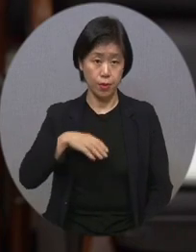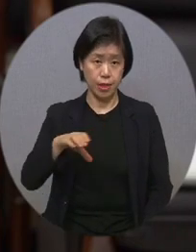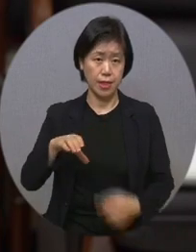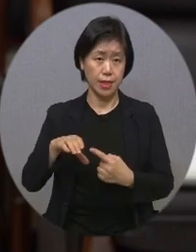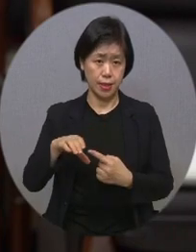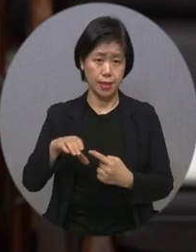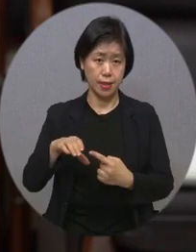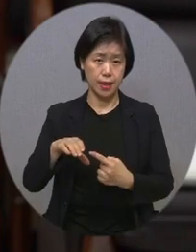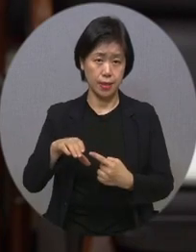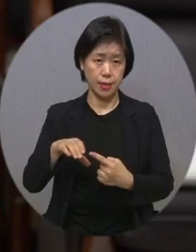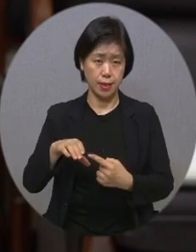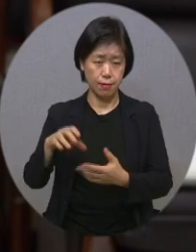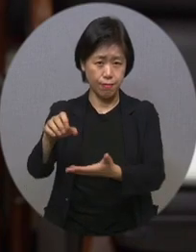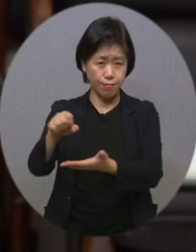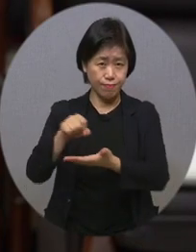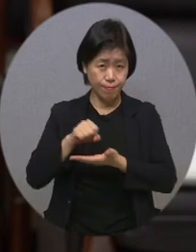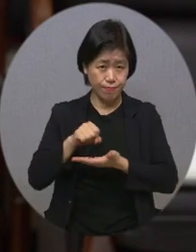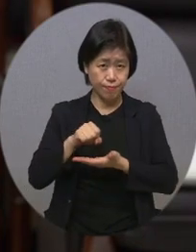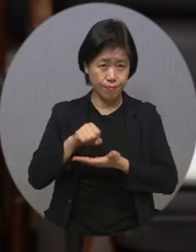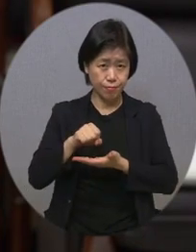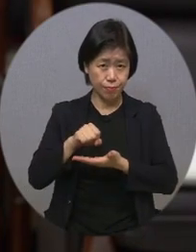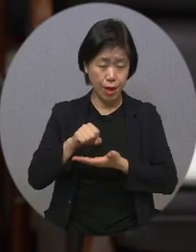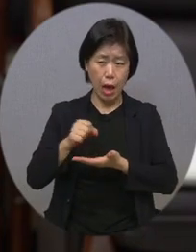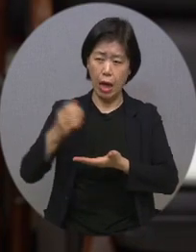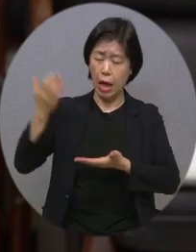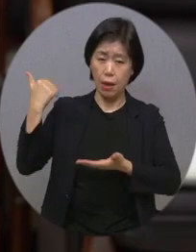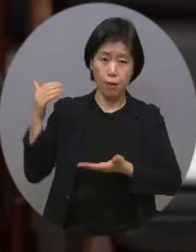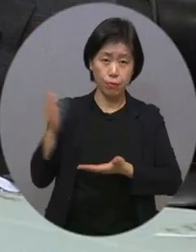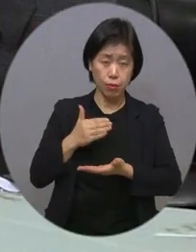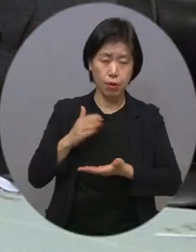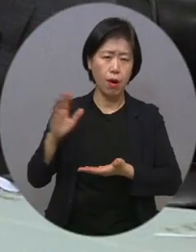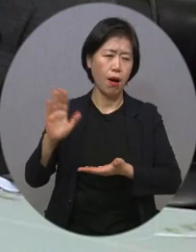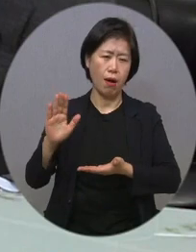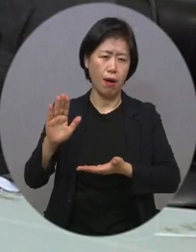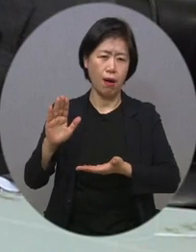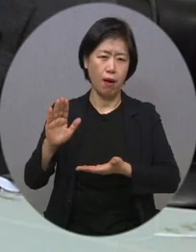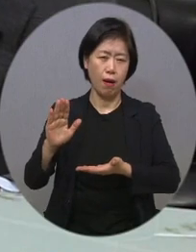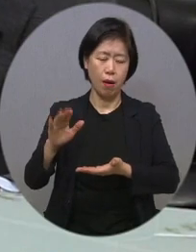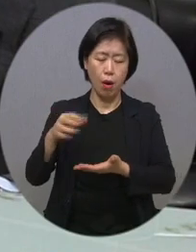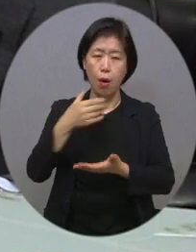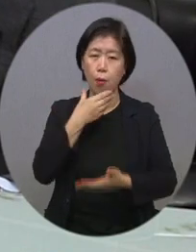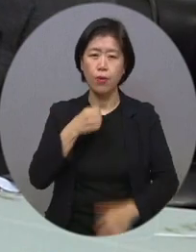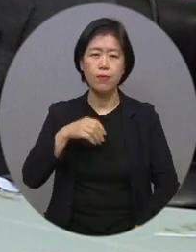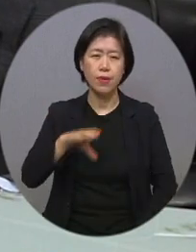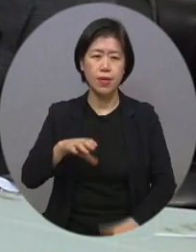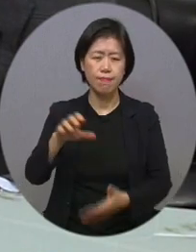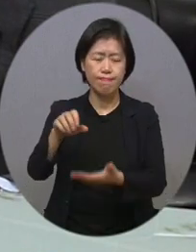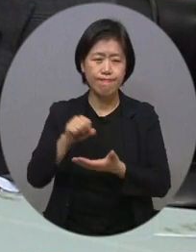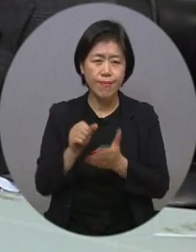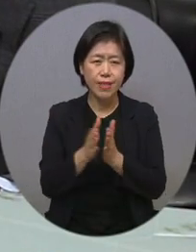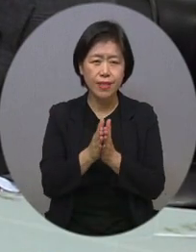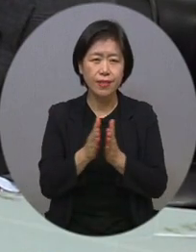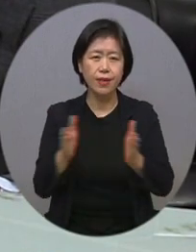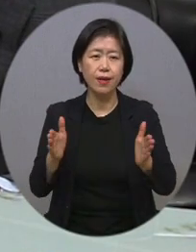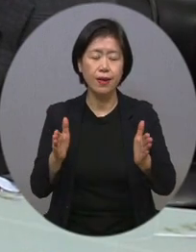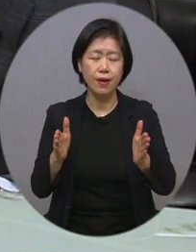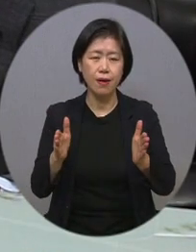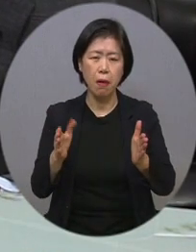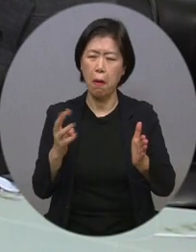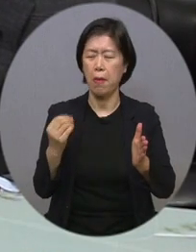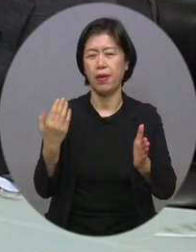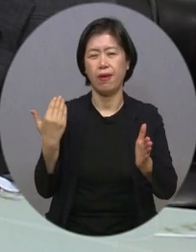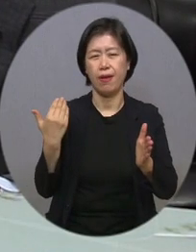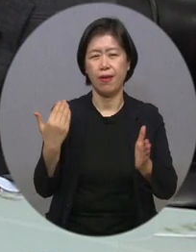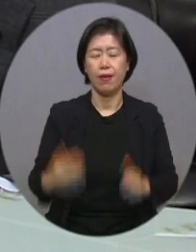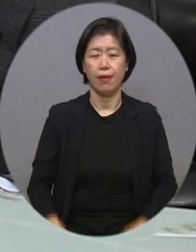것도 사실 오래된 개념이 아니고요. 지금 이제 시작하는 단계인데 사실 이 문제가